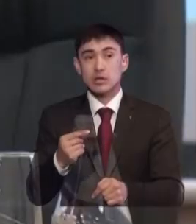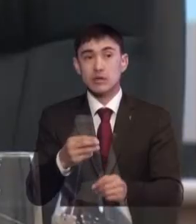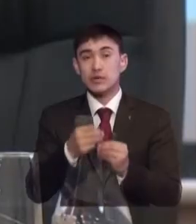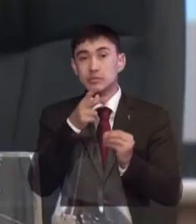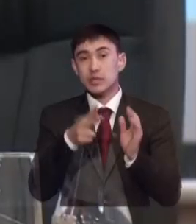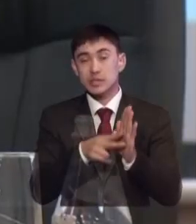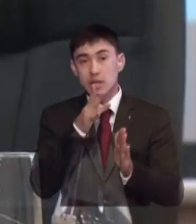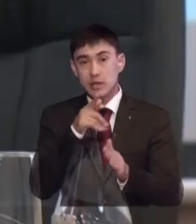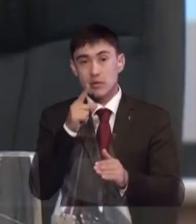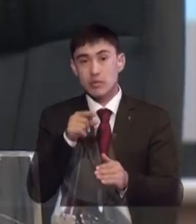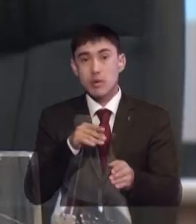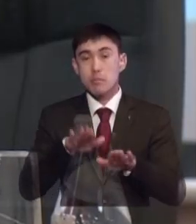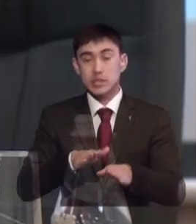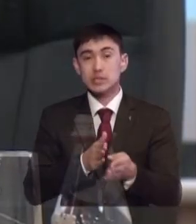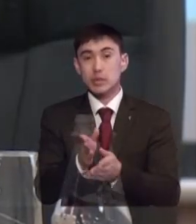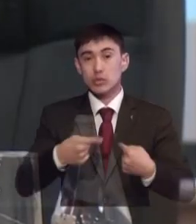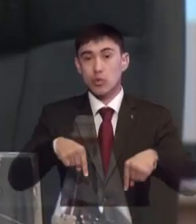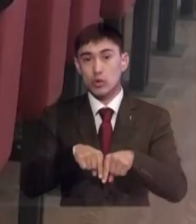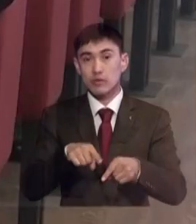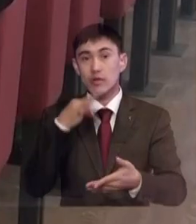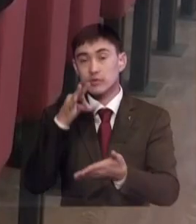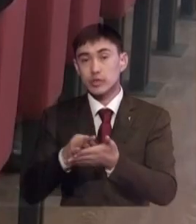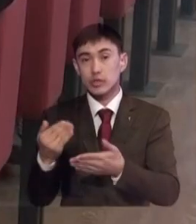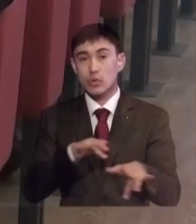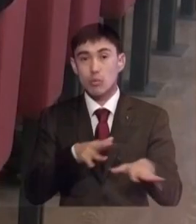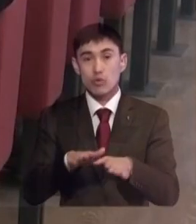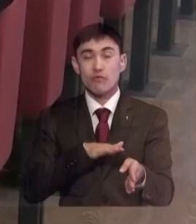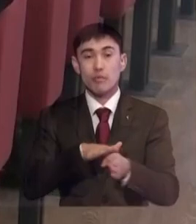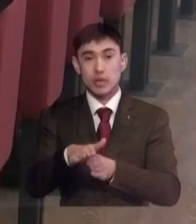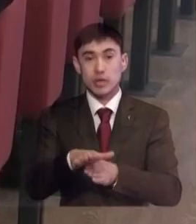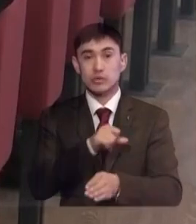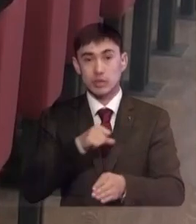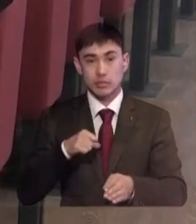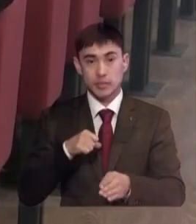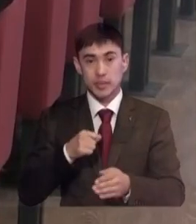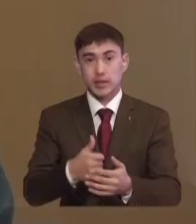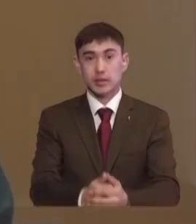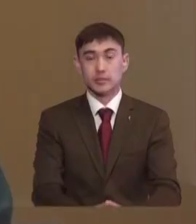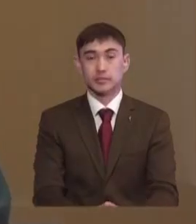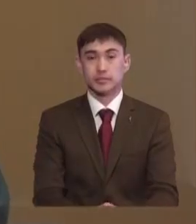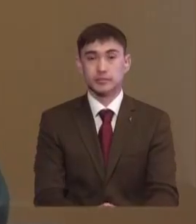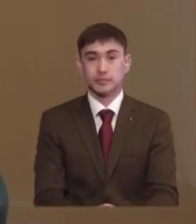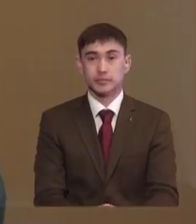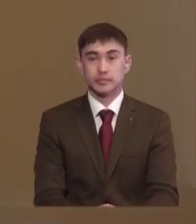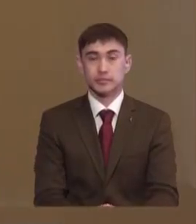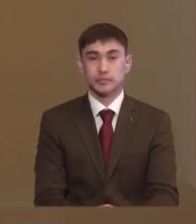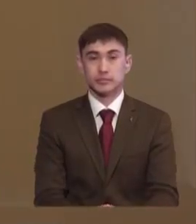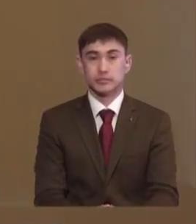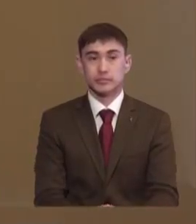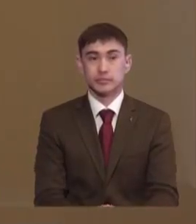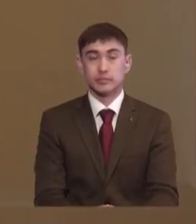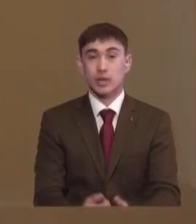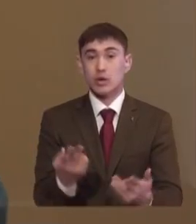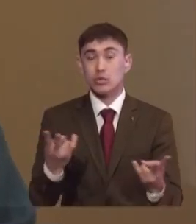плечах работников местных исполнительных органов. Однако эту работу они выполняют ненадлежащим образом. Вот здесь бы хотел бы